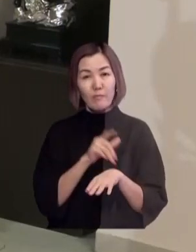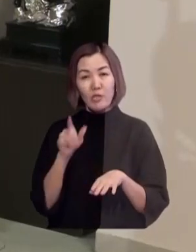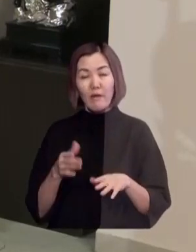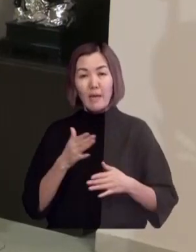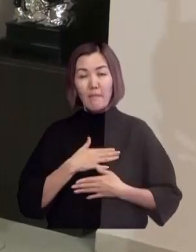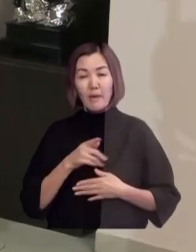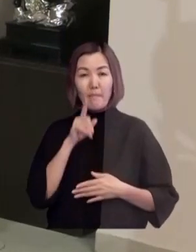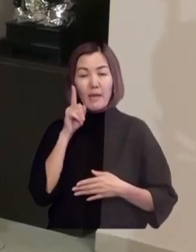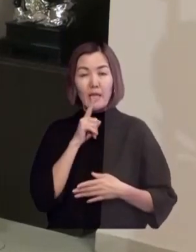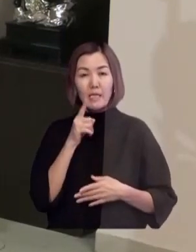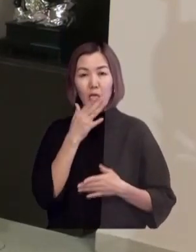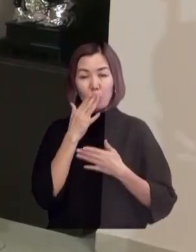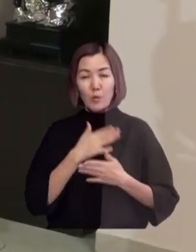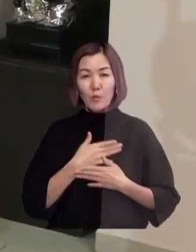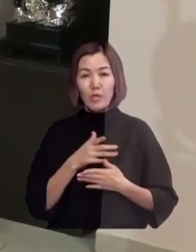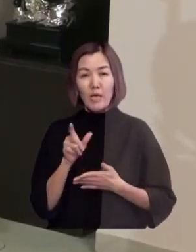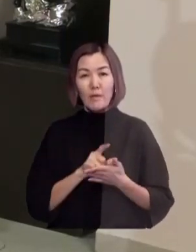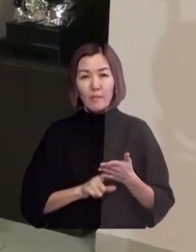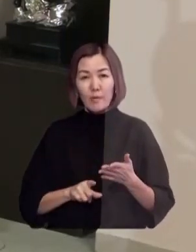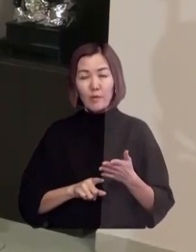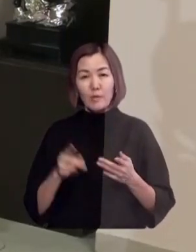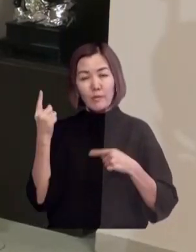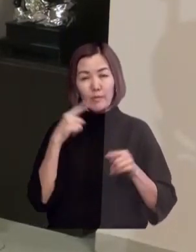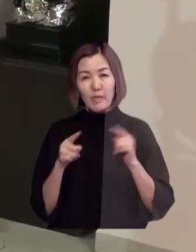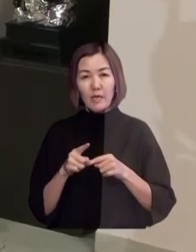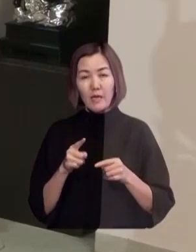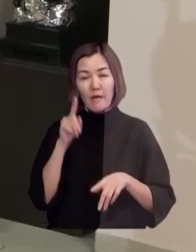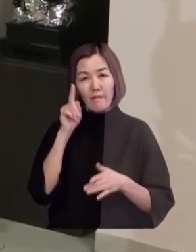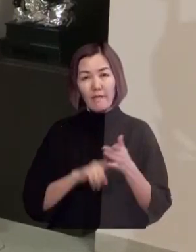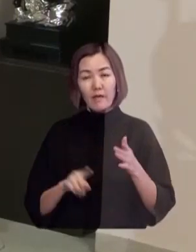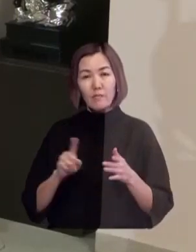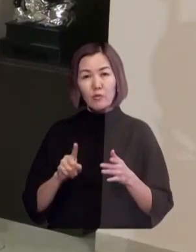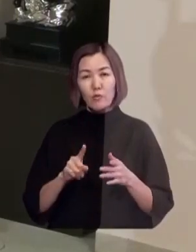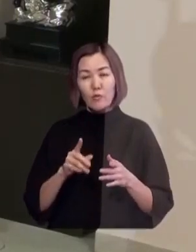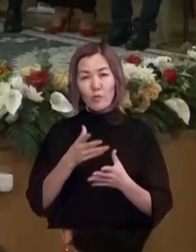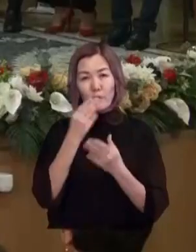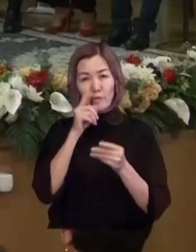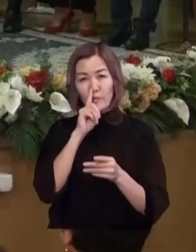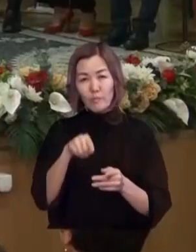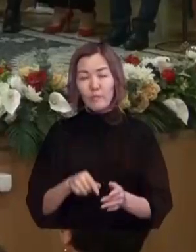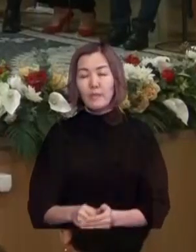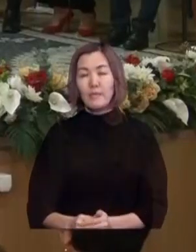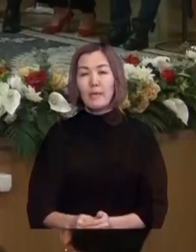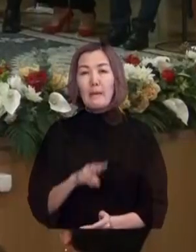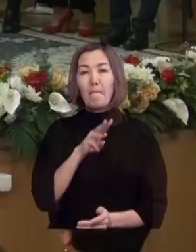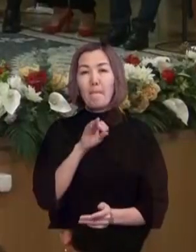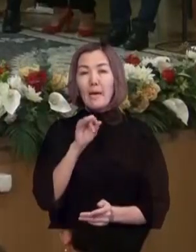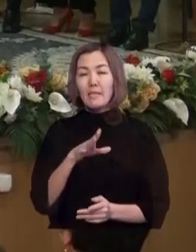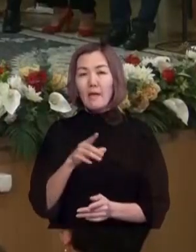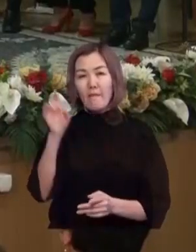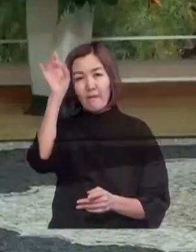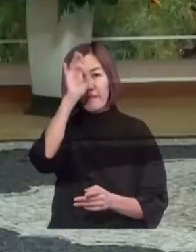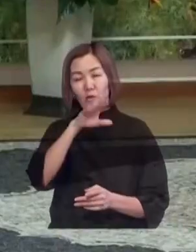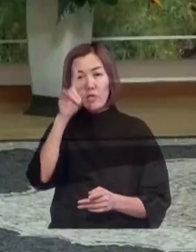мы, молодые люди, любящие поэзию Мукагали Ата, верим, что его наследие никогда не умрет. Мукагали Макатаев –